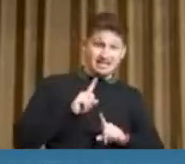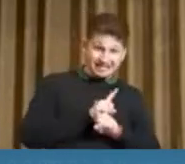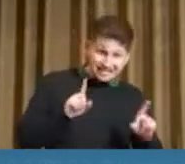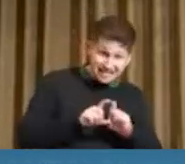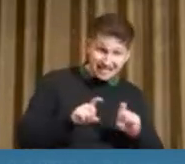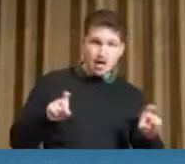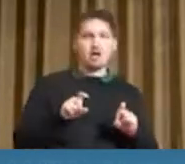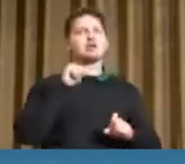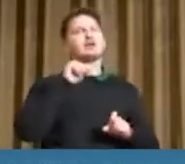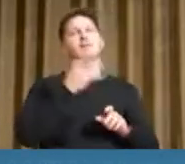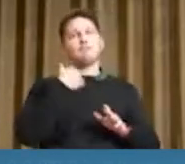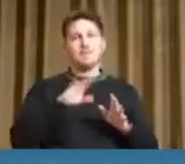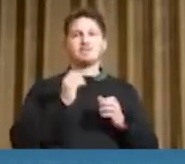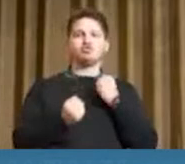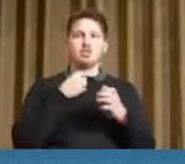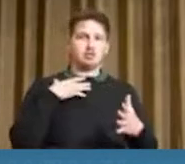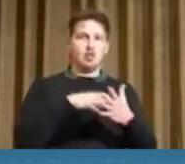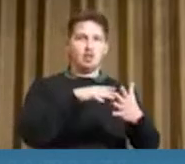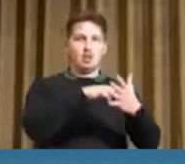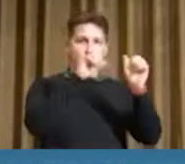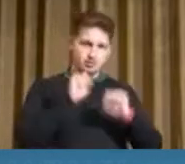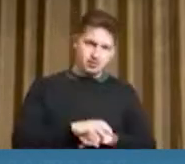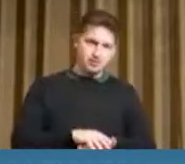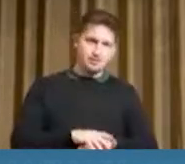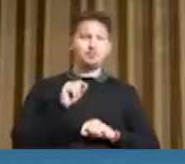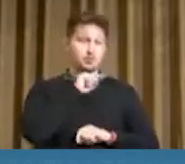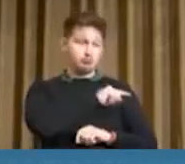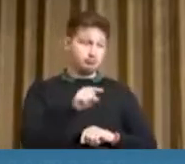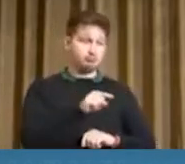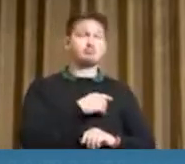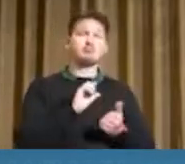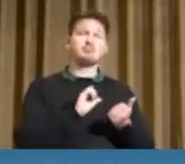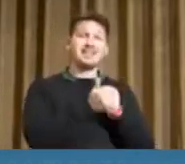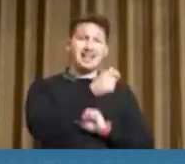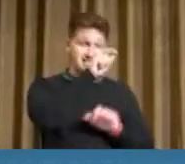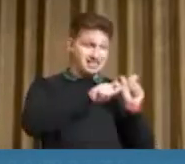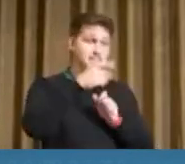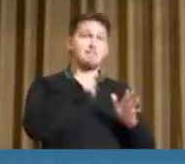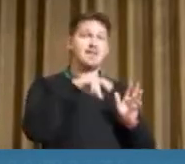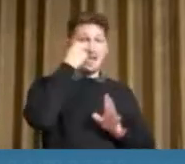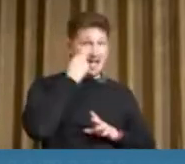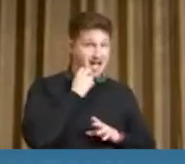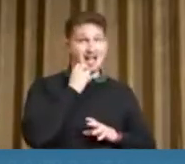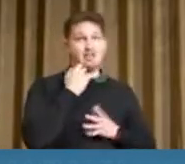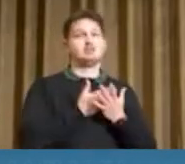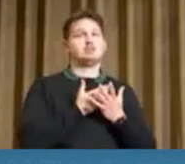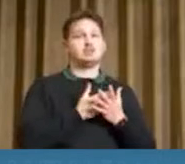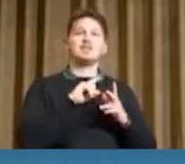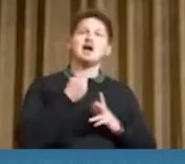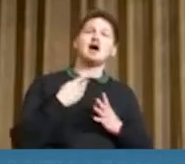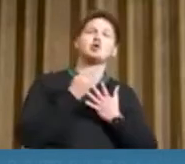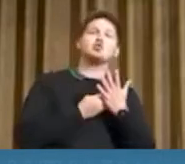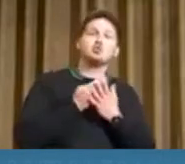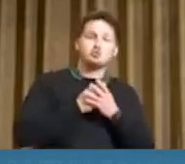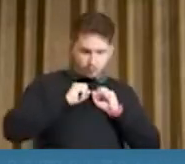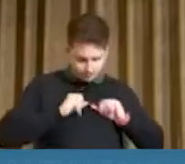Und deshalb haben wir hier auch eher ältere Athleten. Man kann natürlich auch ein bisschen vermuten, dass es einen Einfluss hat auf die erhobenen Symptome. Das können